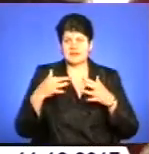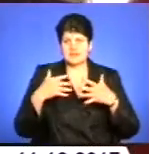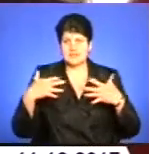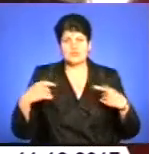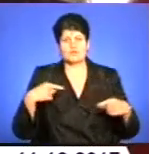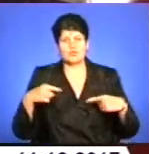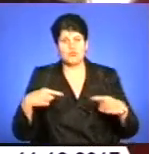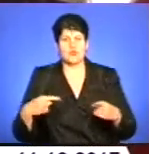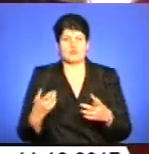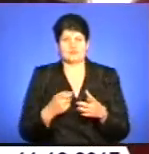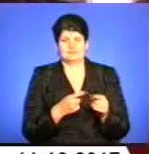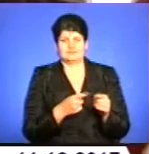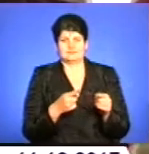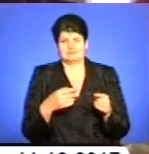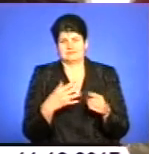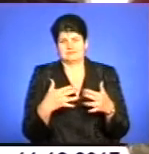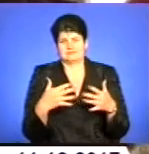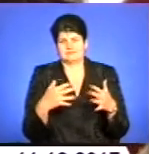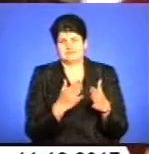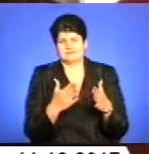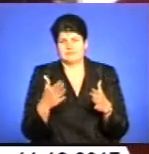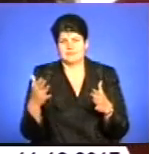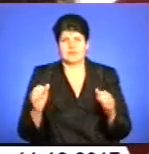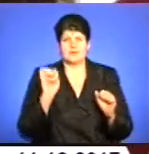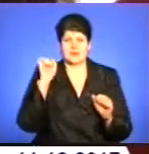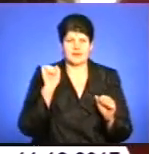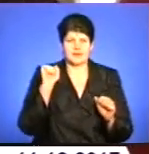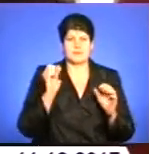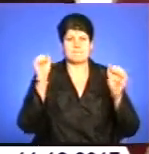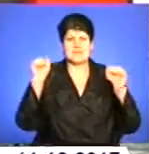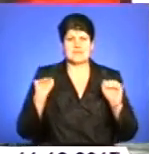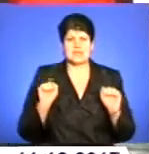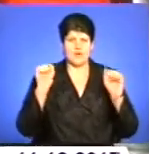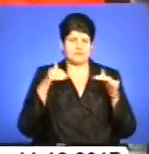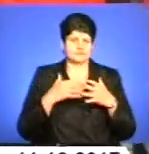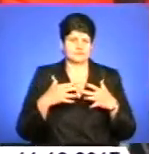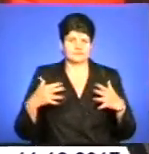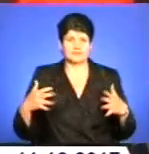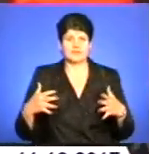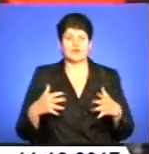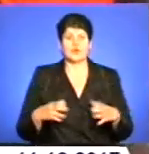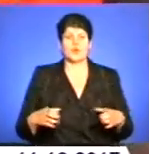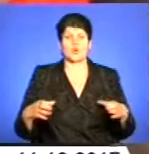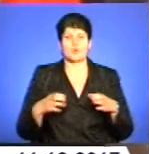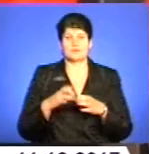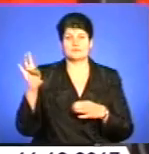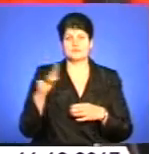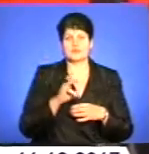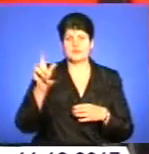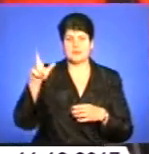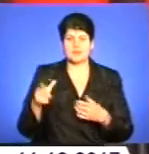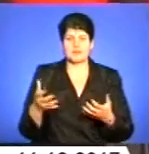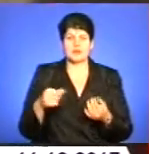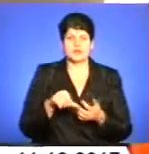футболу, починаючи і закінчуючи підніманням гирі, підтягуваннями і так далі. Команда капеланів щороку бере участь у